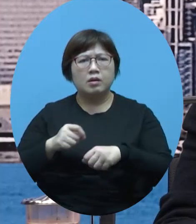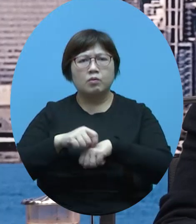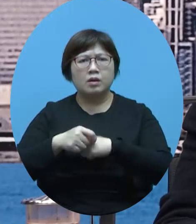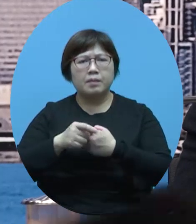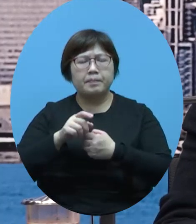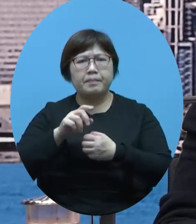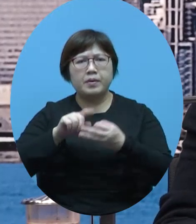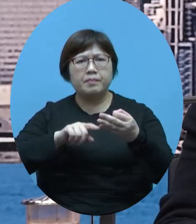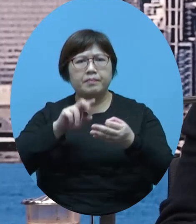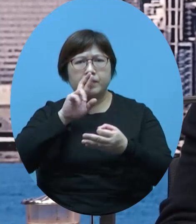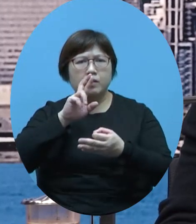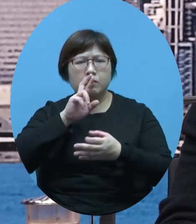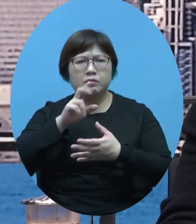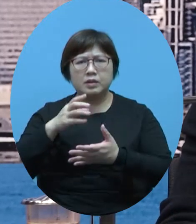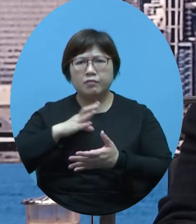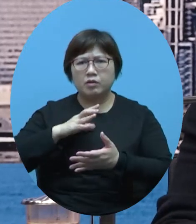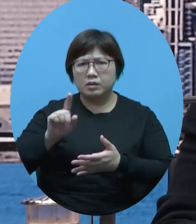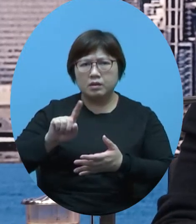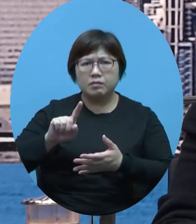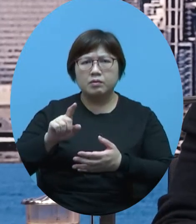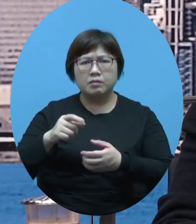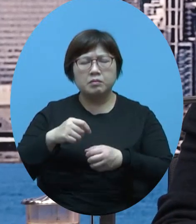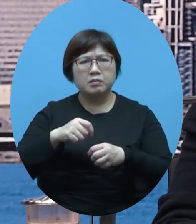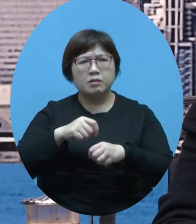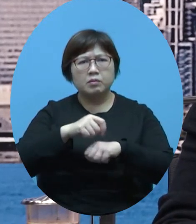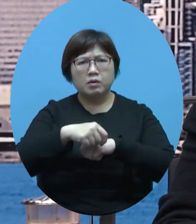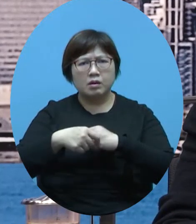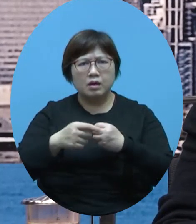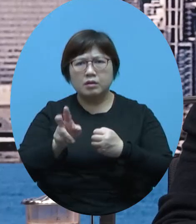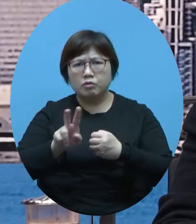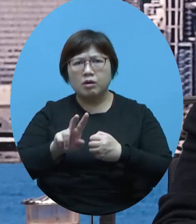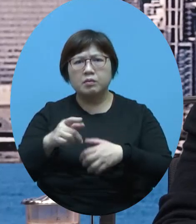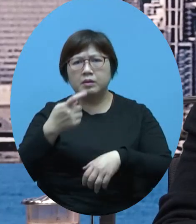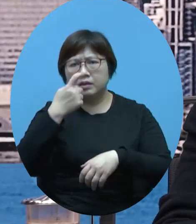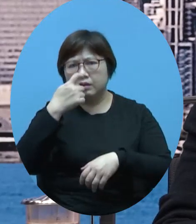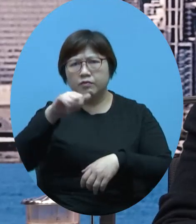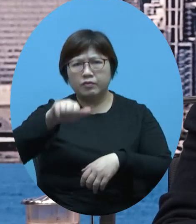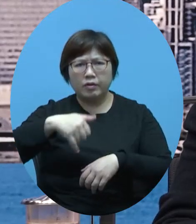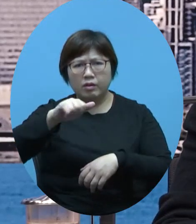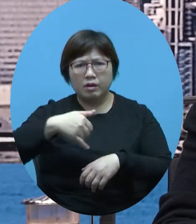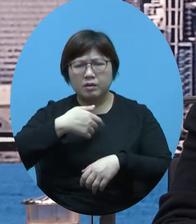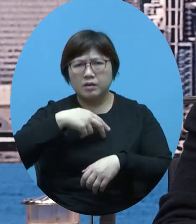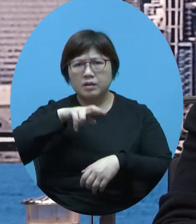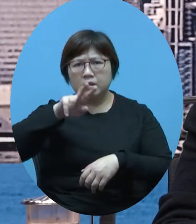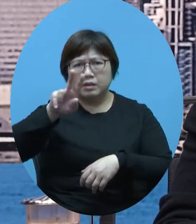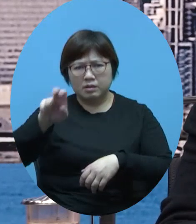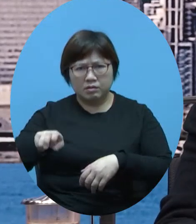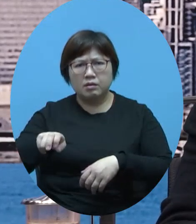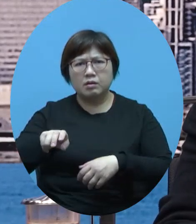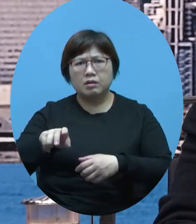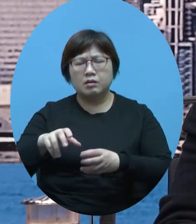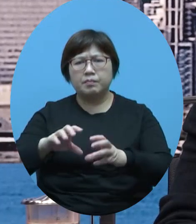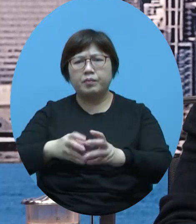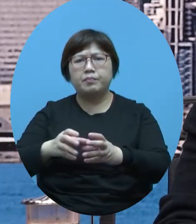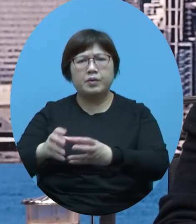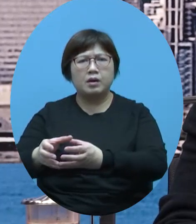況係點咧，可能都唔係每一度地方都係一樣嘅。咁英國翻嚟我哋都見到好多都係。即係有一堆人